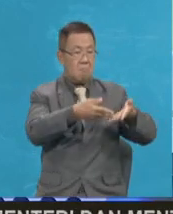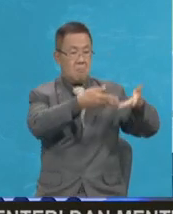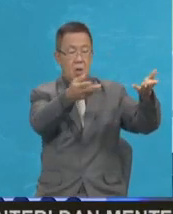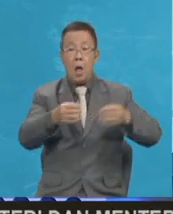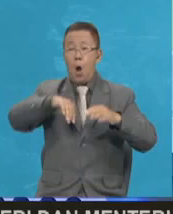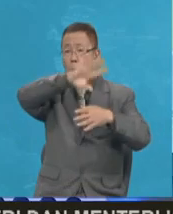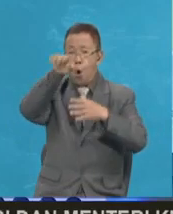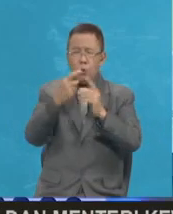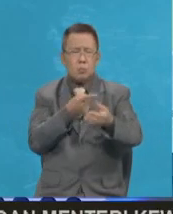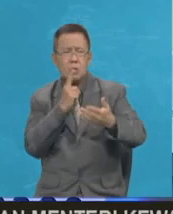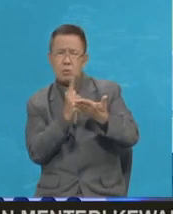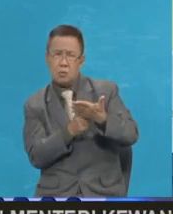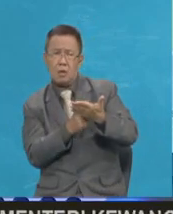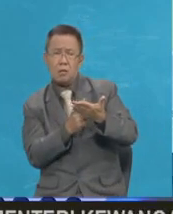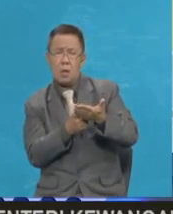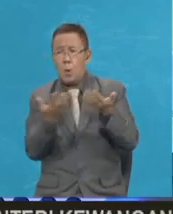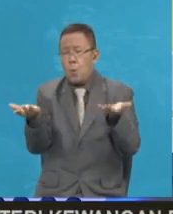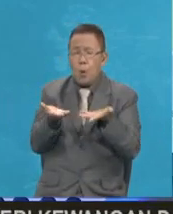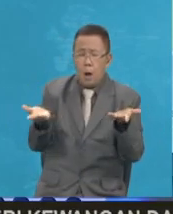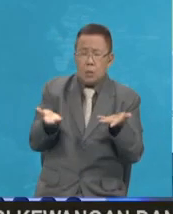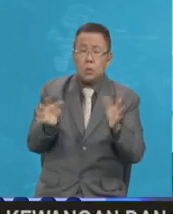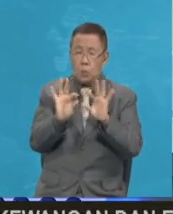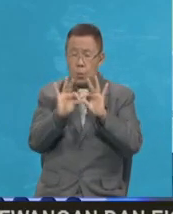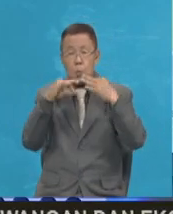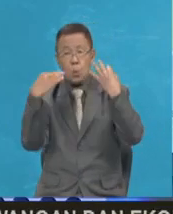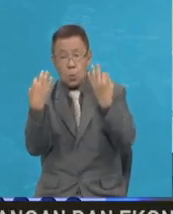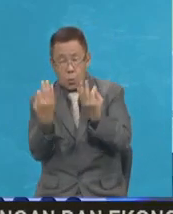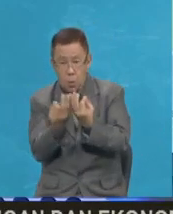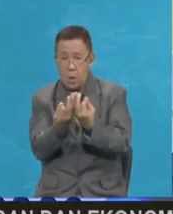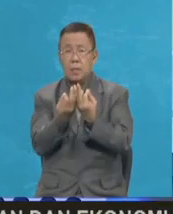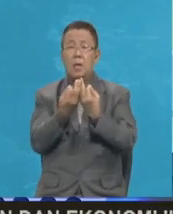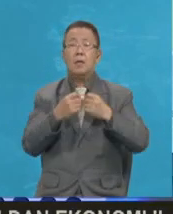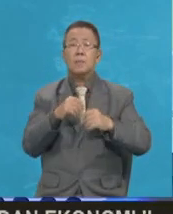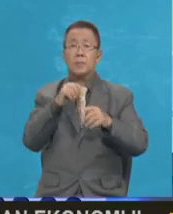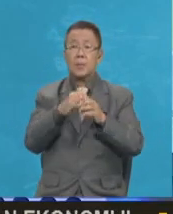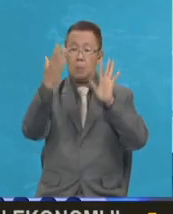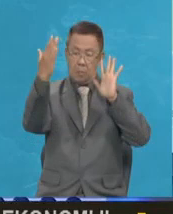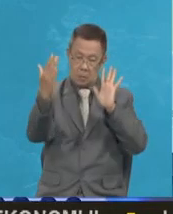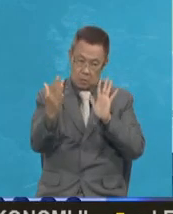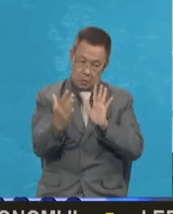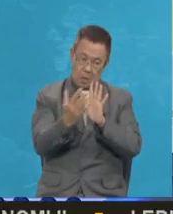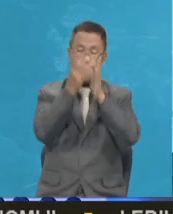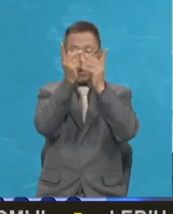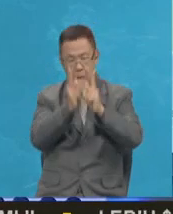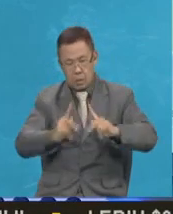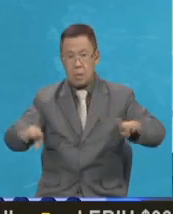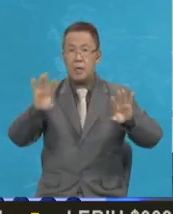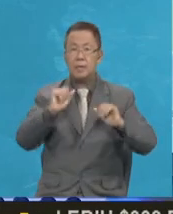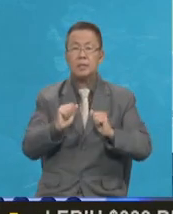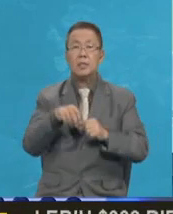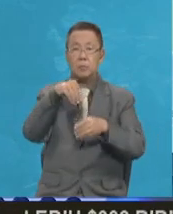peserta membincangkan peranan institusi keluarga ahli Sunnah Wal Jamaah dalam mendepan keamanan dan